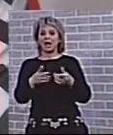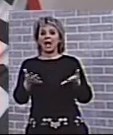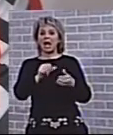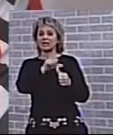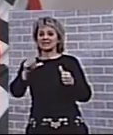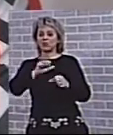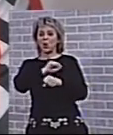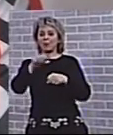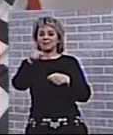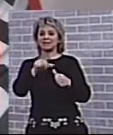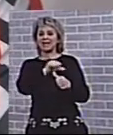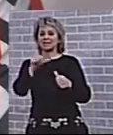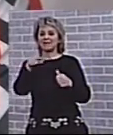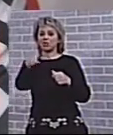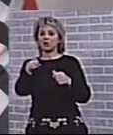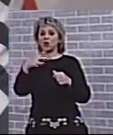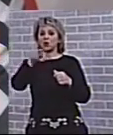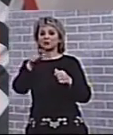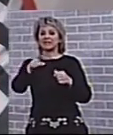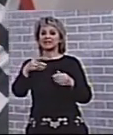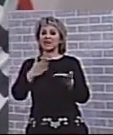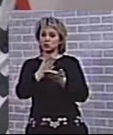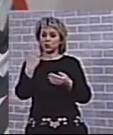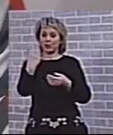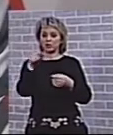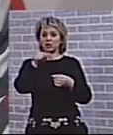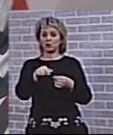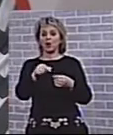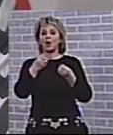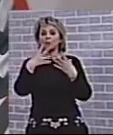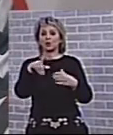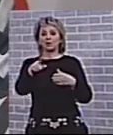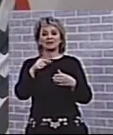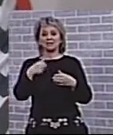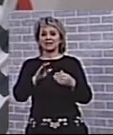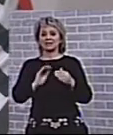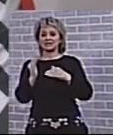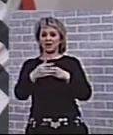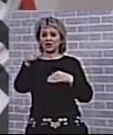Основная победа, основная заслуга – это Лунде, конечно, она нас просто деморализовала.